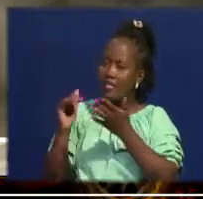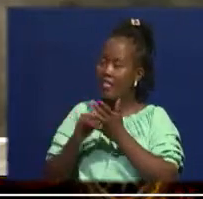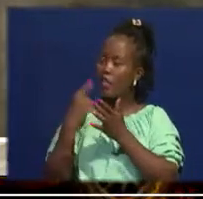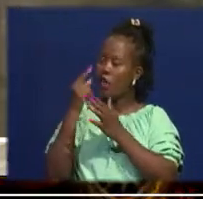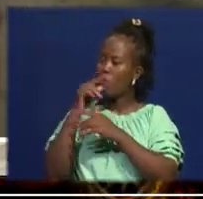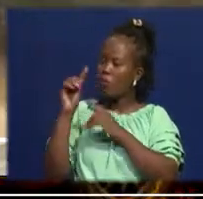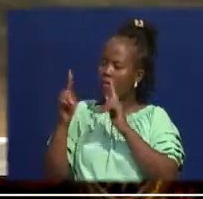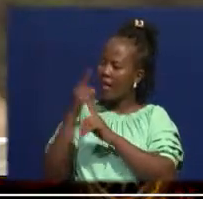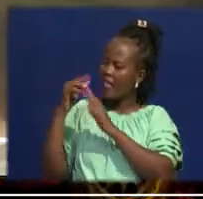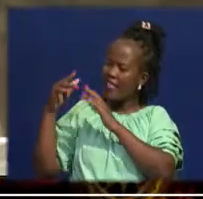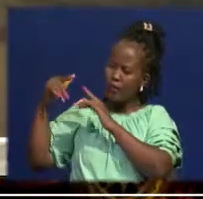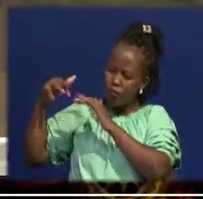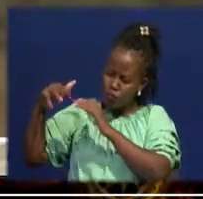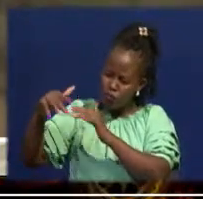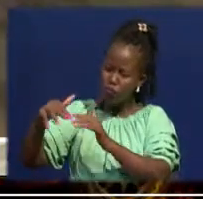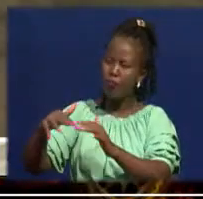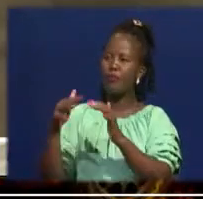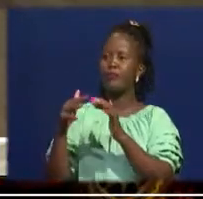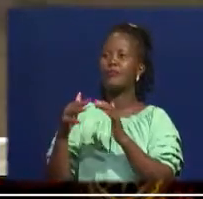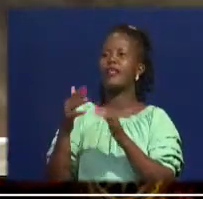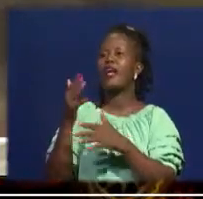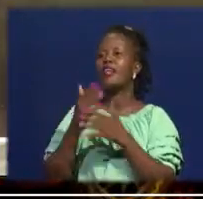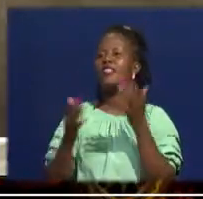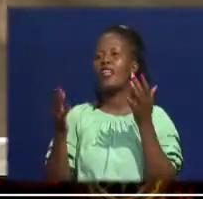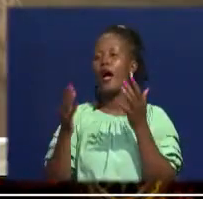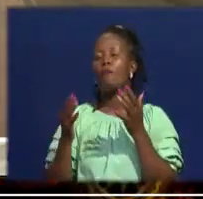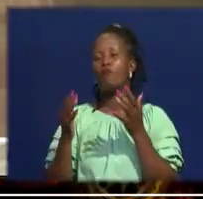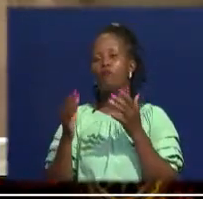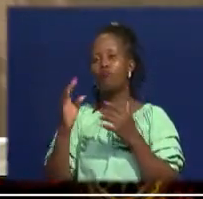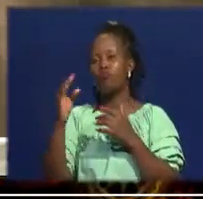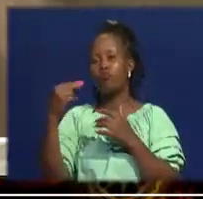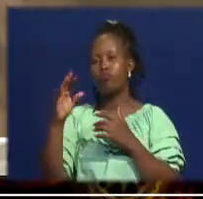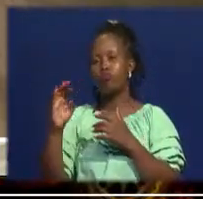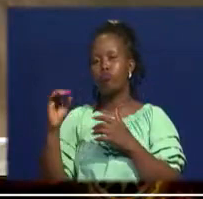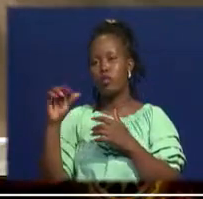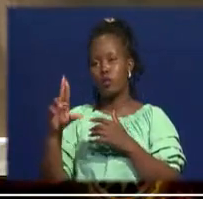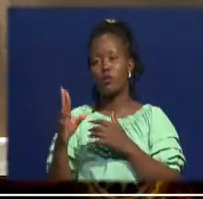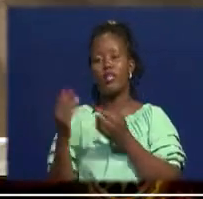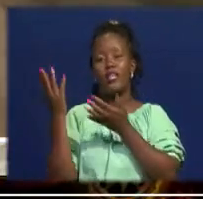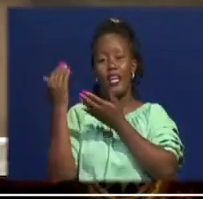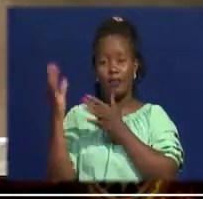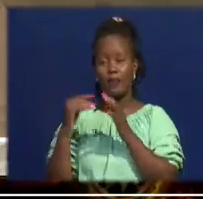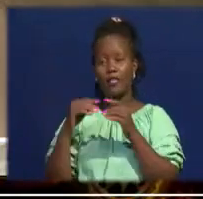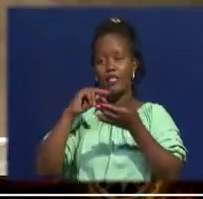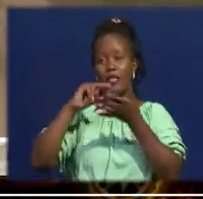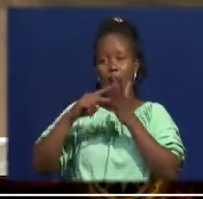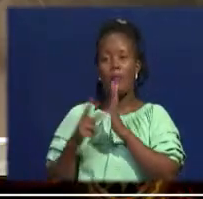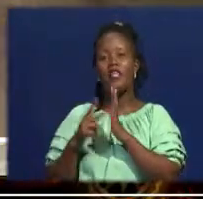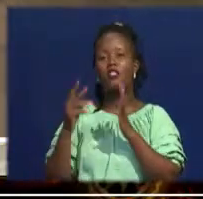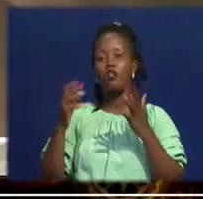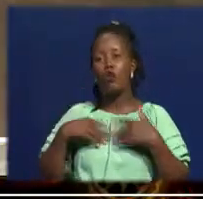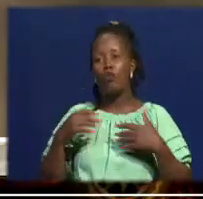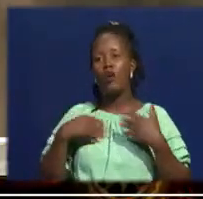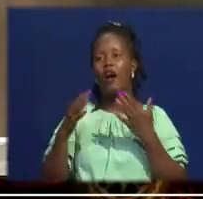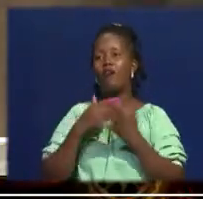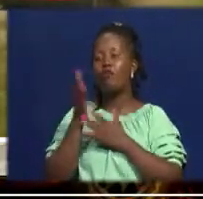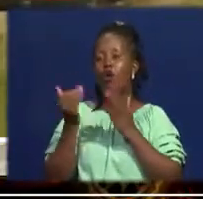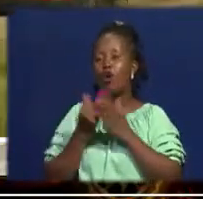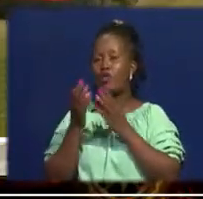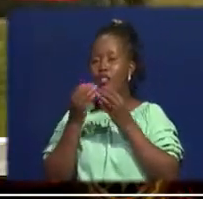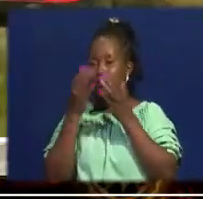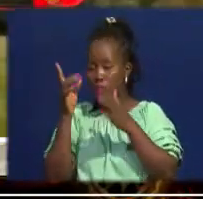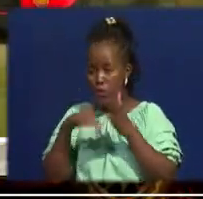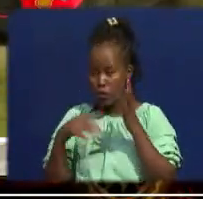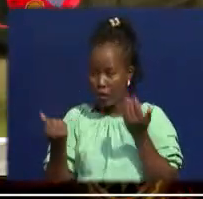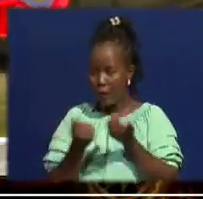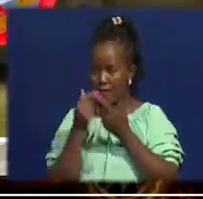10. Kwa hivyo Pauline Shegu, Ishmael Azali ndio tunamtarajia wa kwanza. Kwa hivyo jue hao, tutawapatia mambo yalivyoenda siku